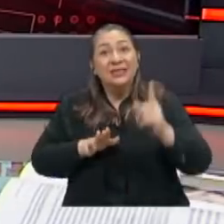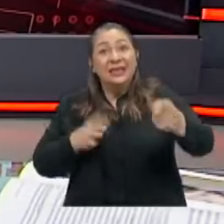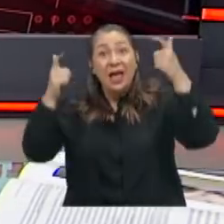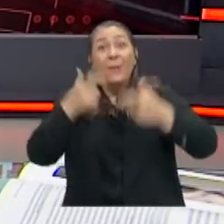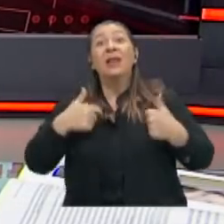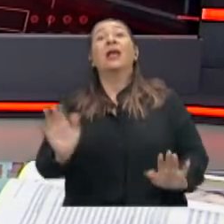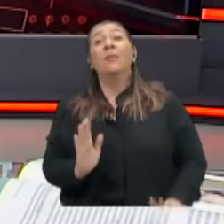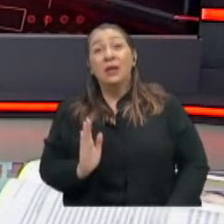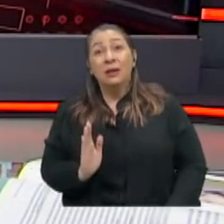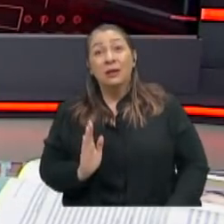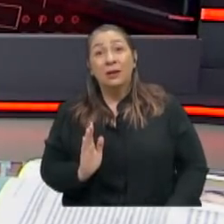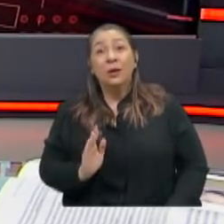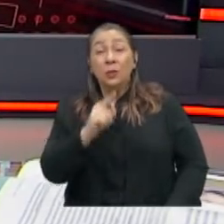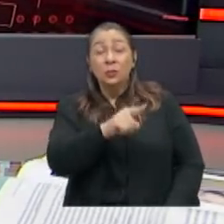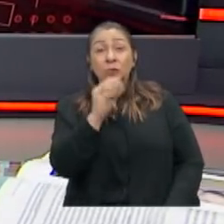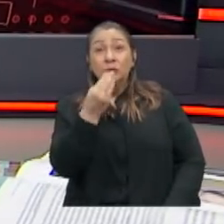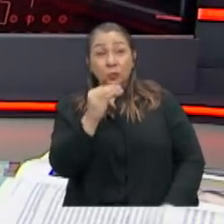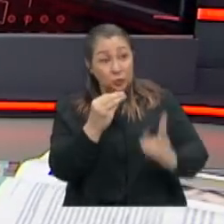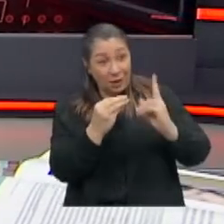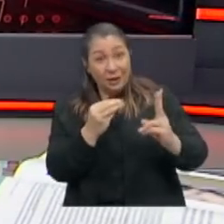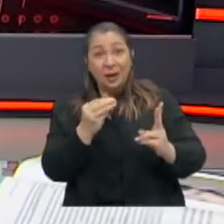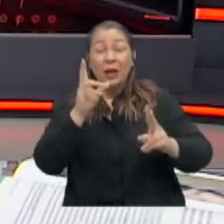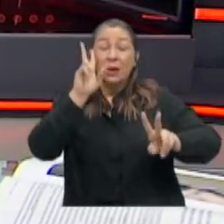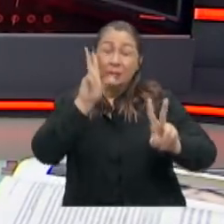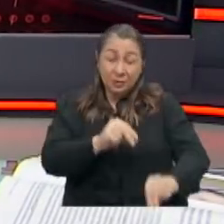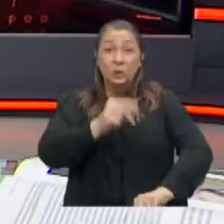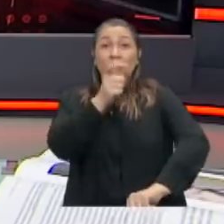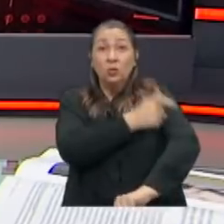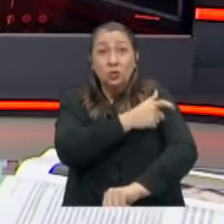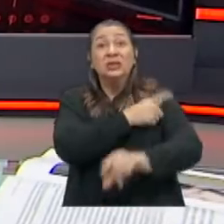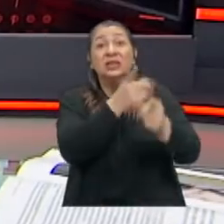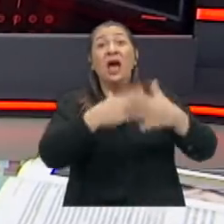emanet değil mi? Bu çocukların barınma